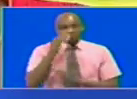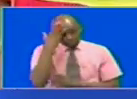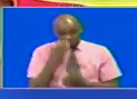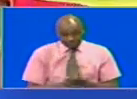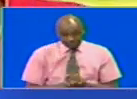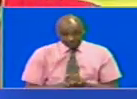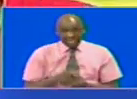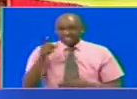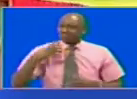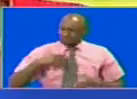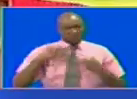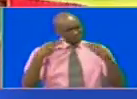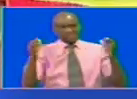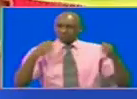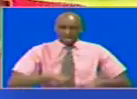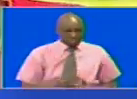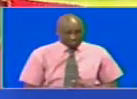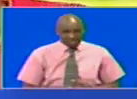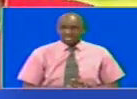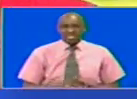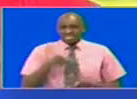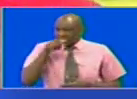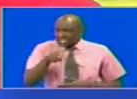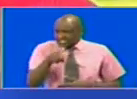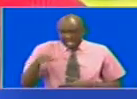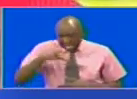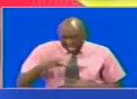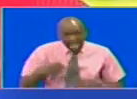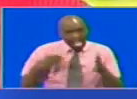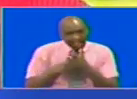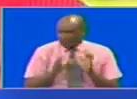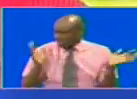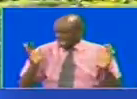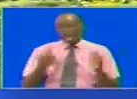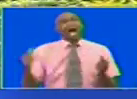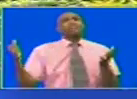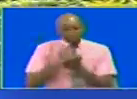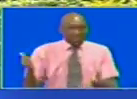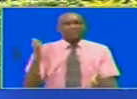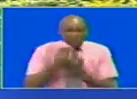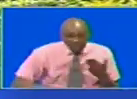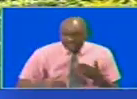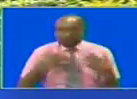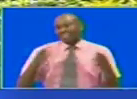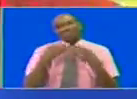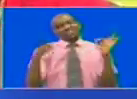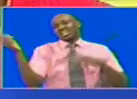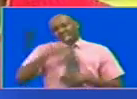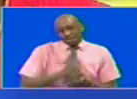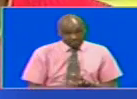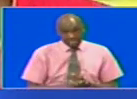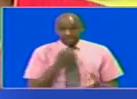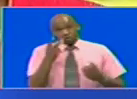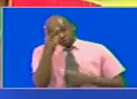So they feel very free to come. It's a routine. It's not a you know, a by appointment and what. You'll find on